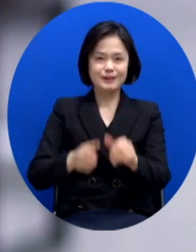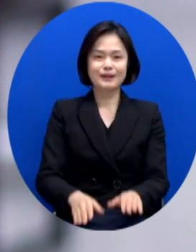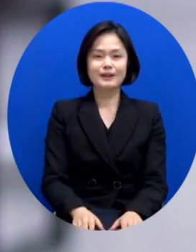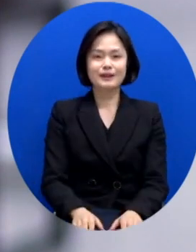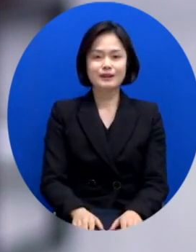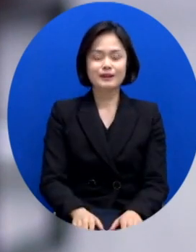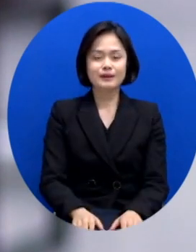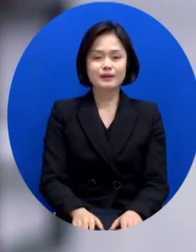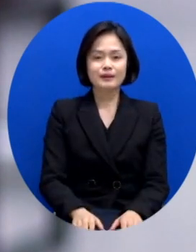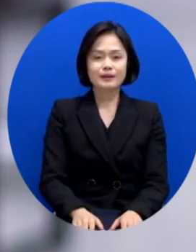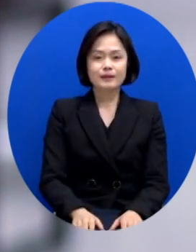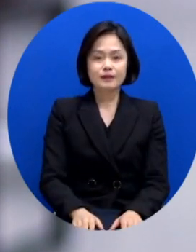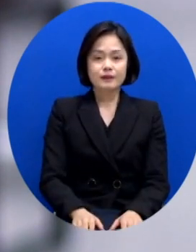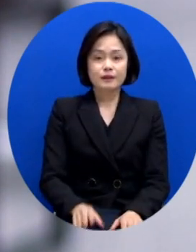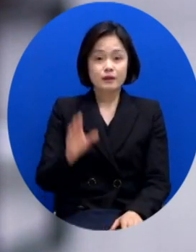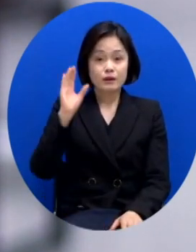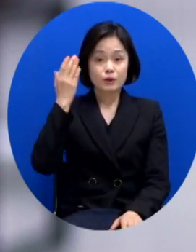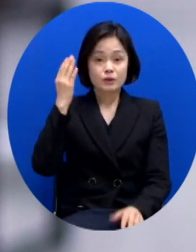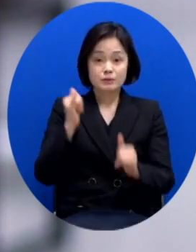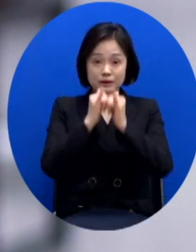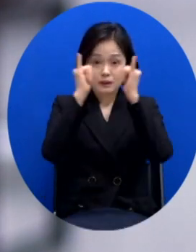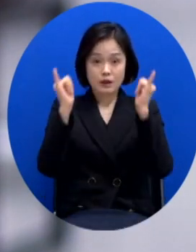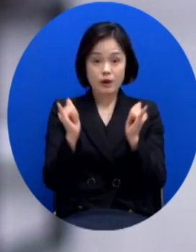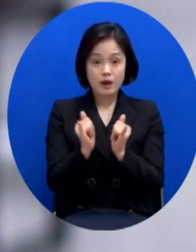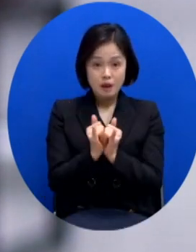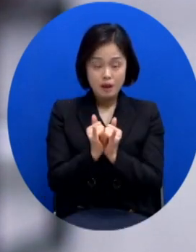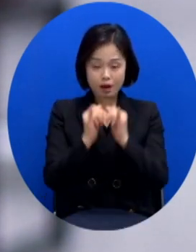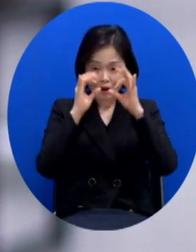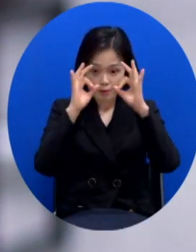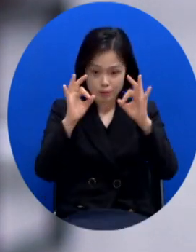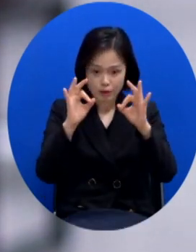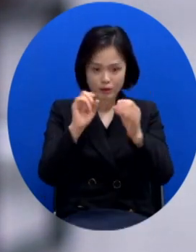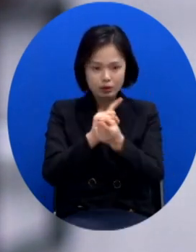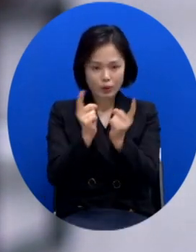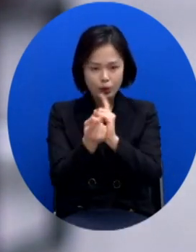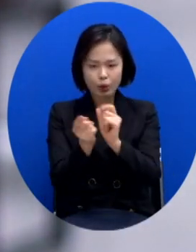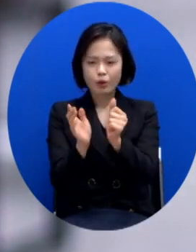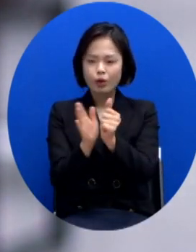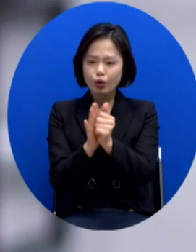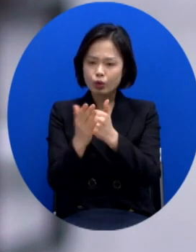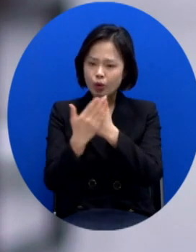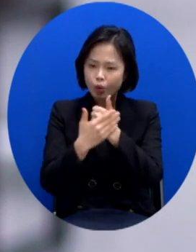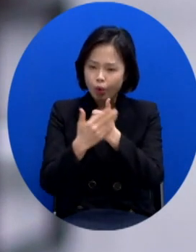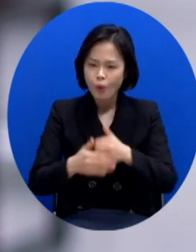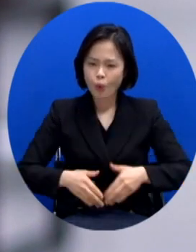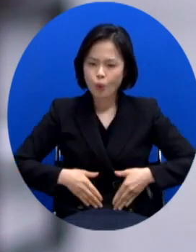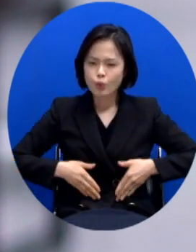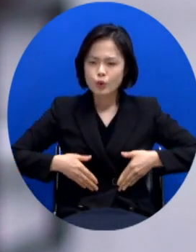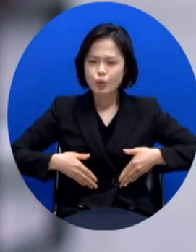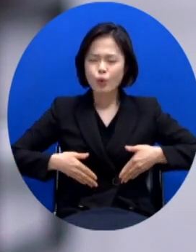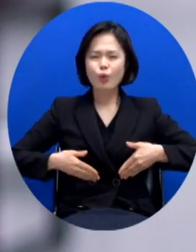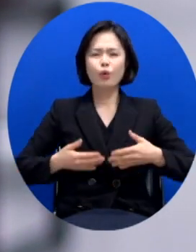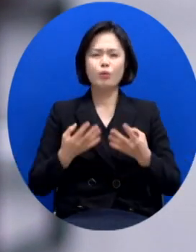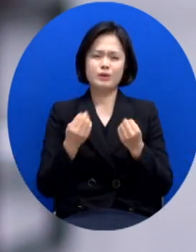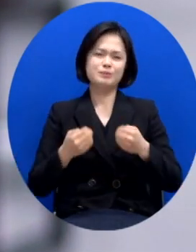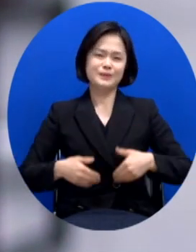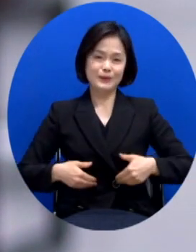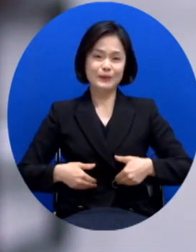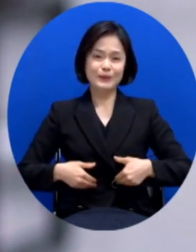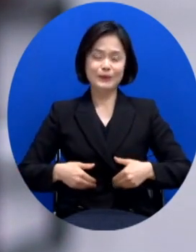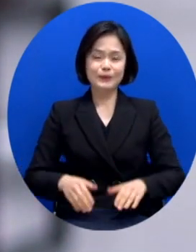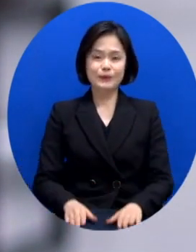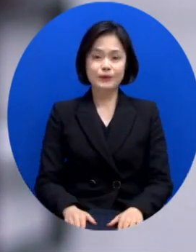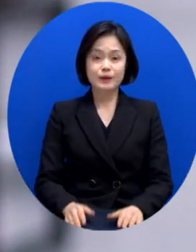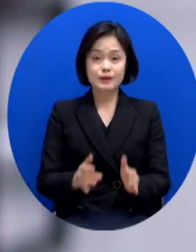그 어느 때보다도 서로의 격려와 위로가 필요합니다 예수 그 시대의